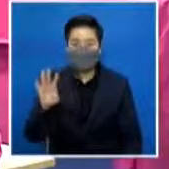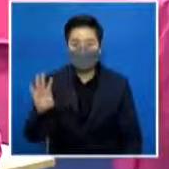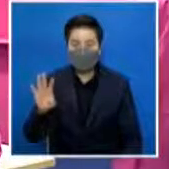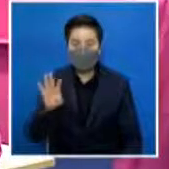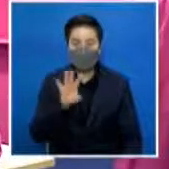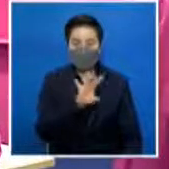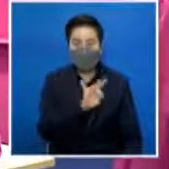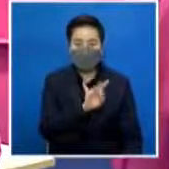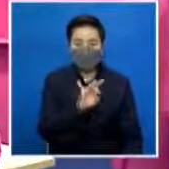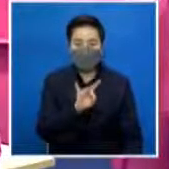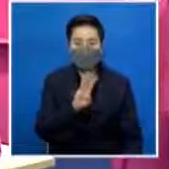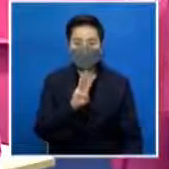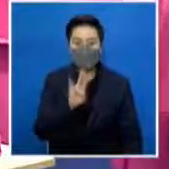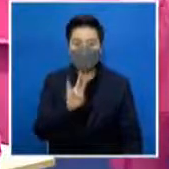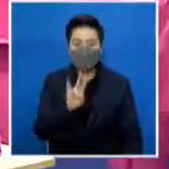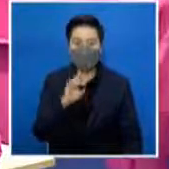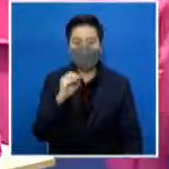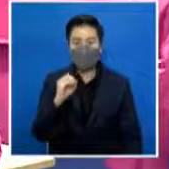8867044